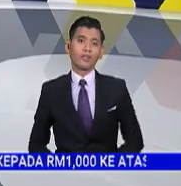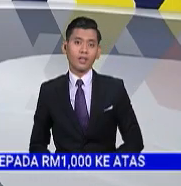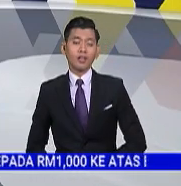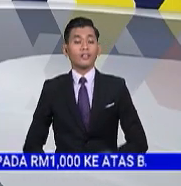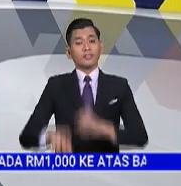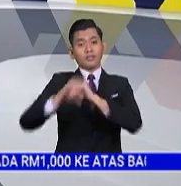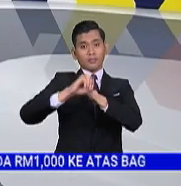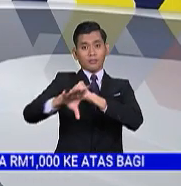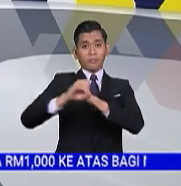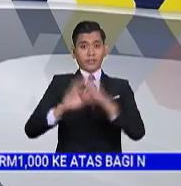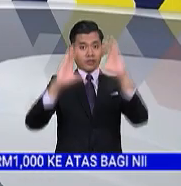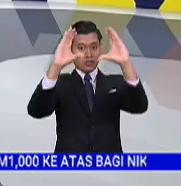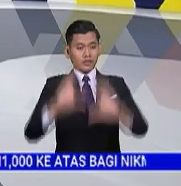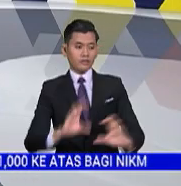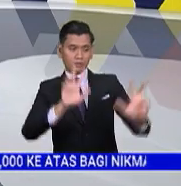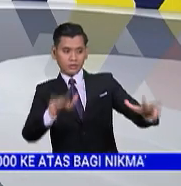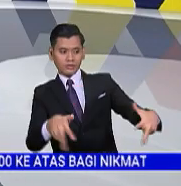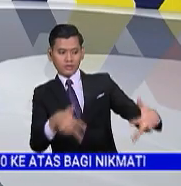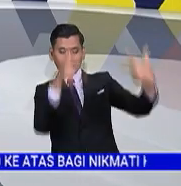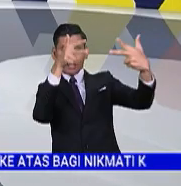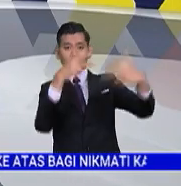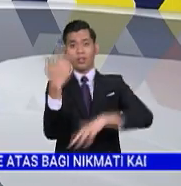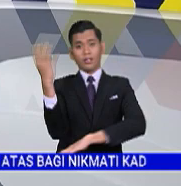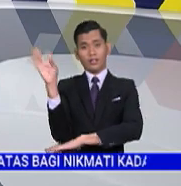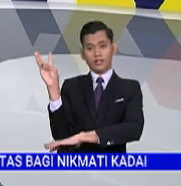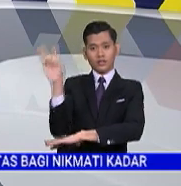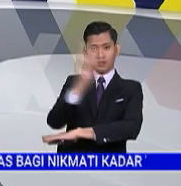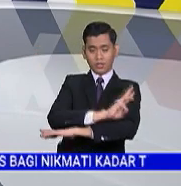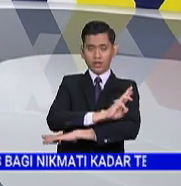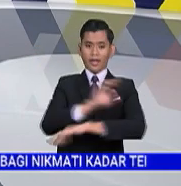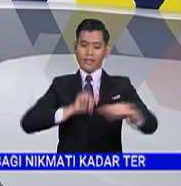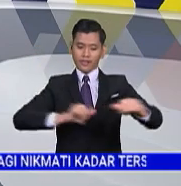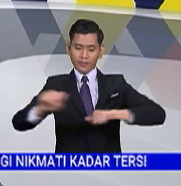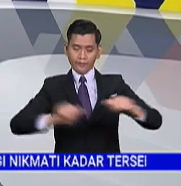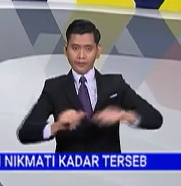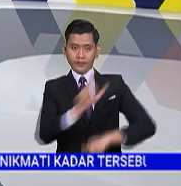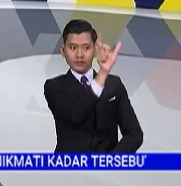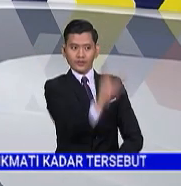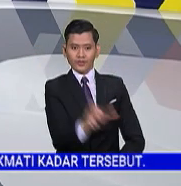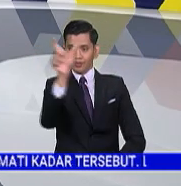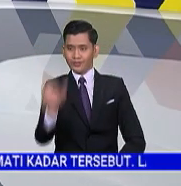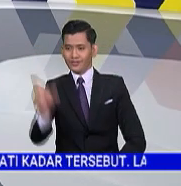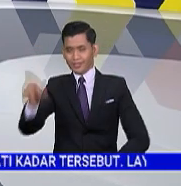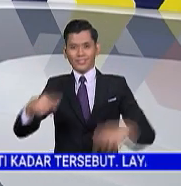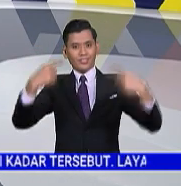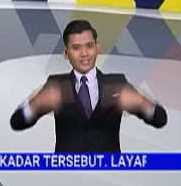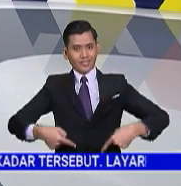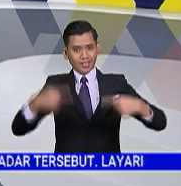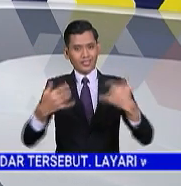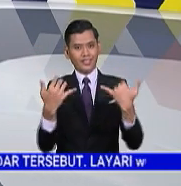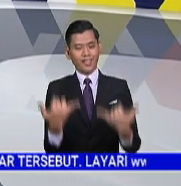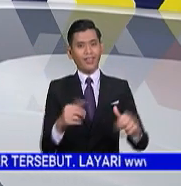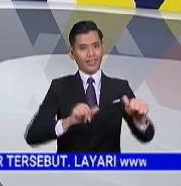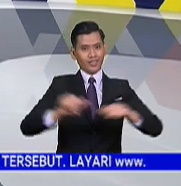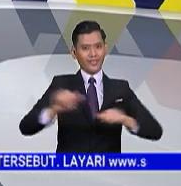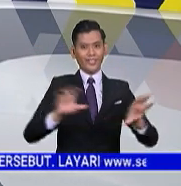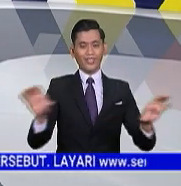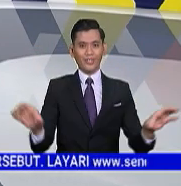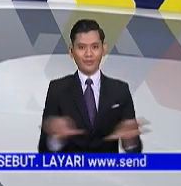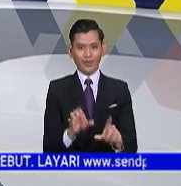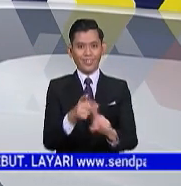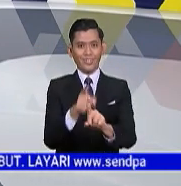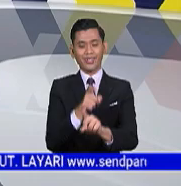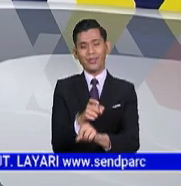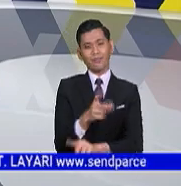Kempen secara maya untuk hari ke-6 terus dipergiat calon-calon bertanding. Berikut antara aktiviti yang dilaksana calon menerusi